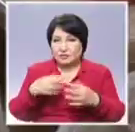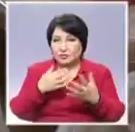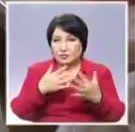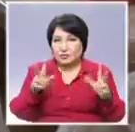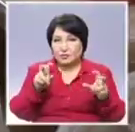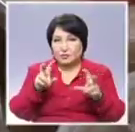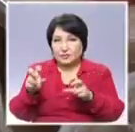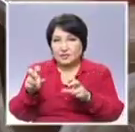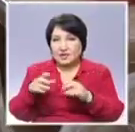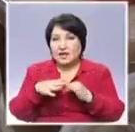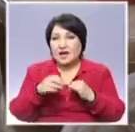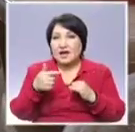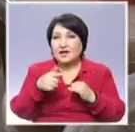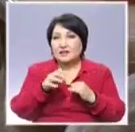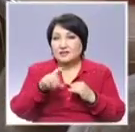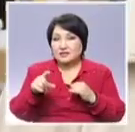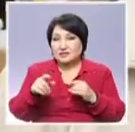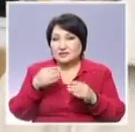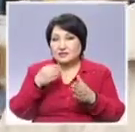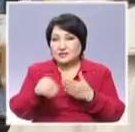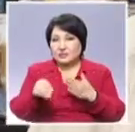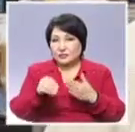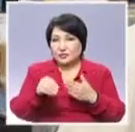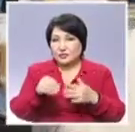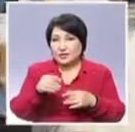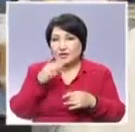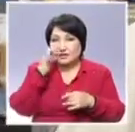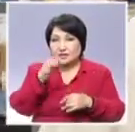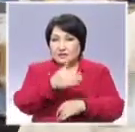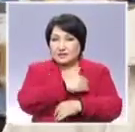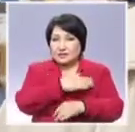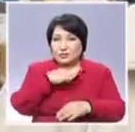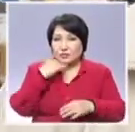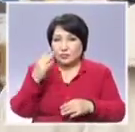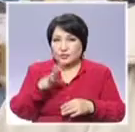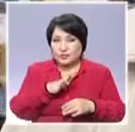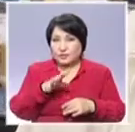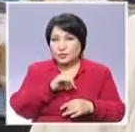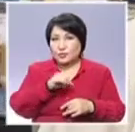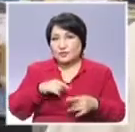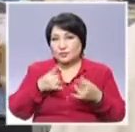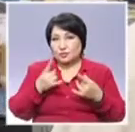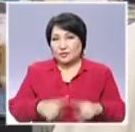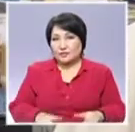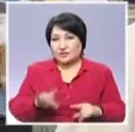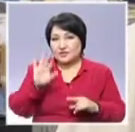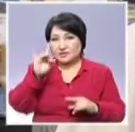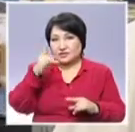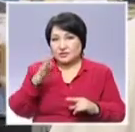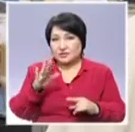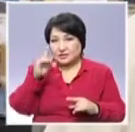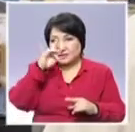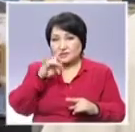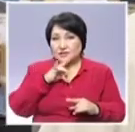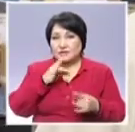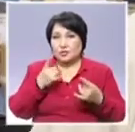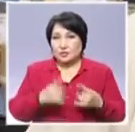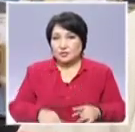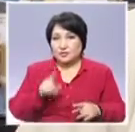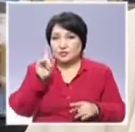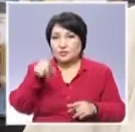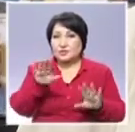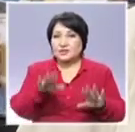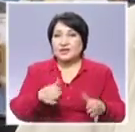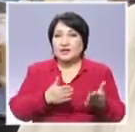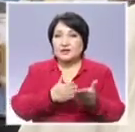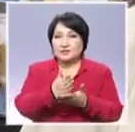сатып алушылардың айтар тілегі көп болды. Мен өзім туған Шығыс Қазақстан облысында туғанмын, сол жақта қызмет еттік. Балалар